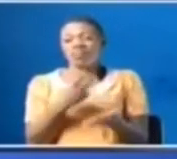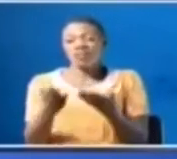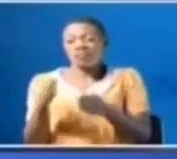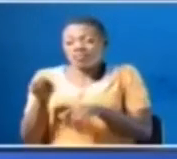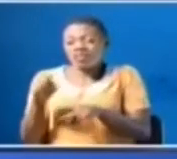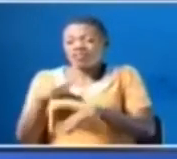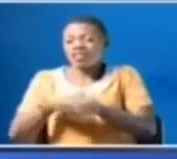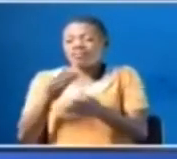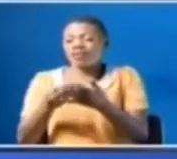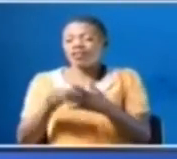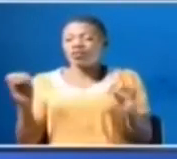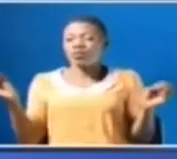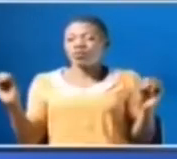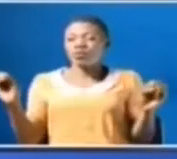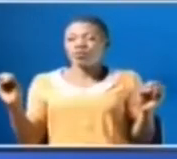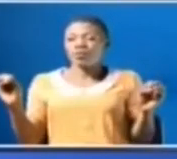fedha.